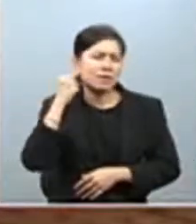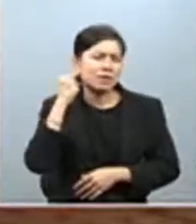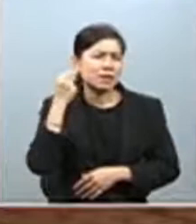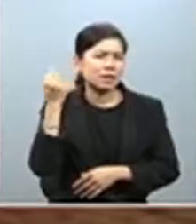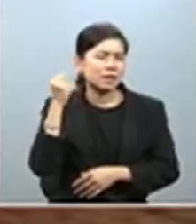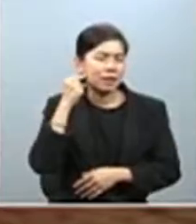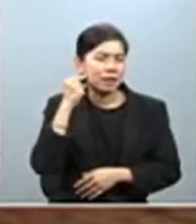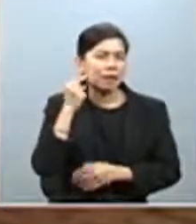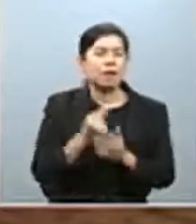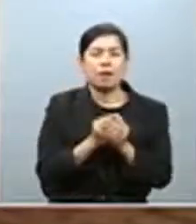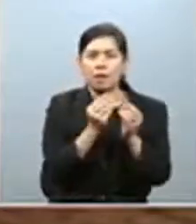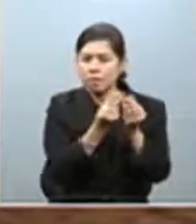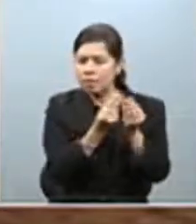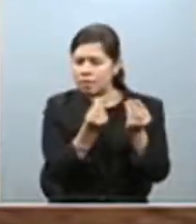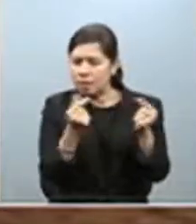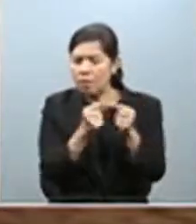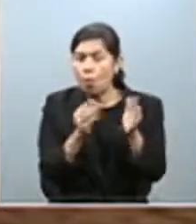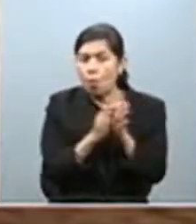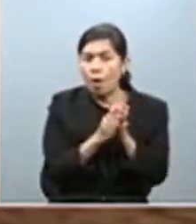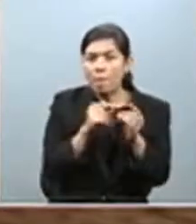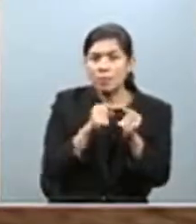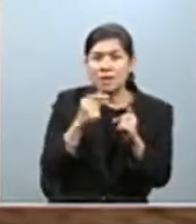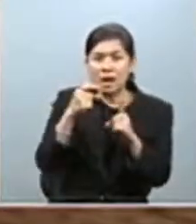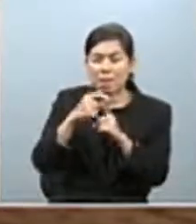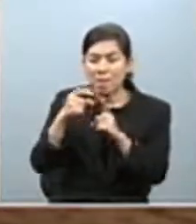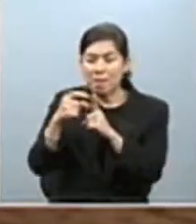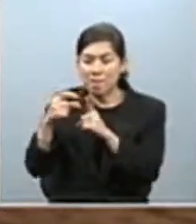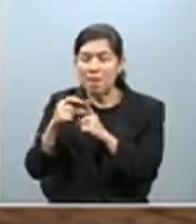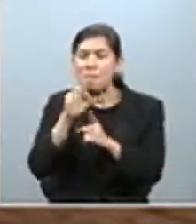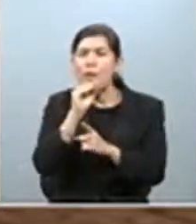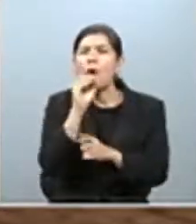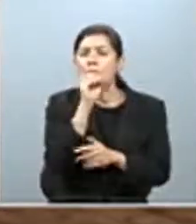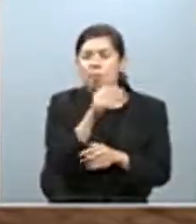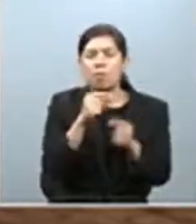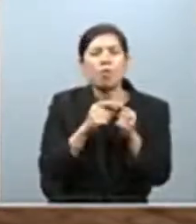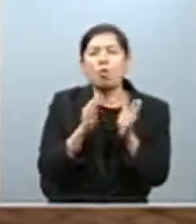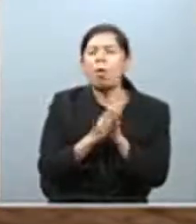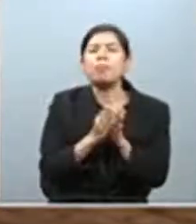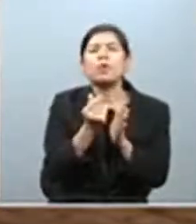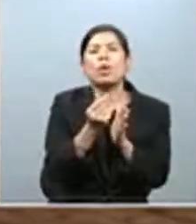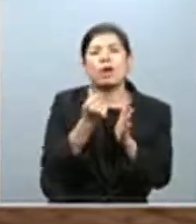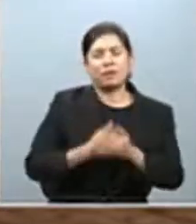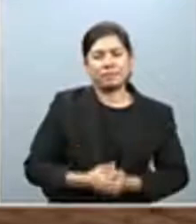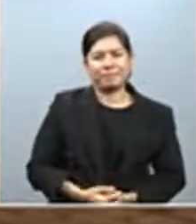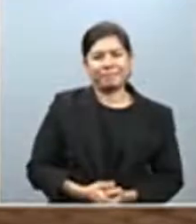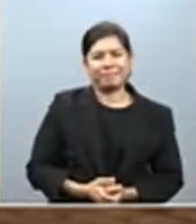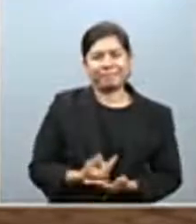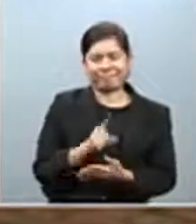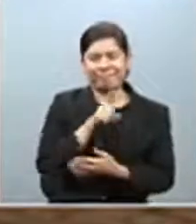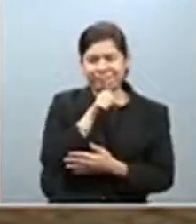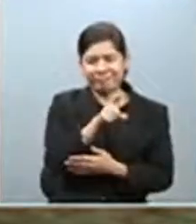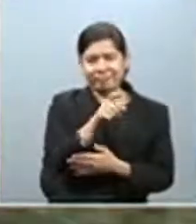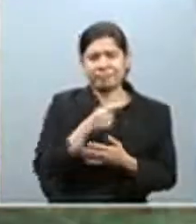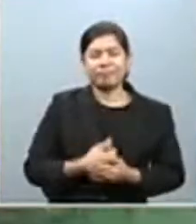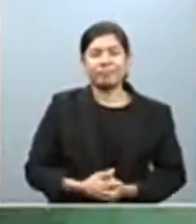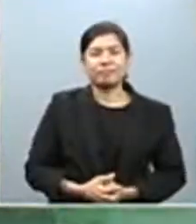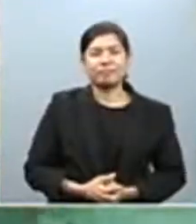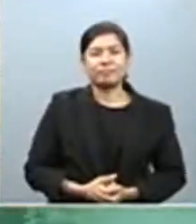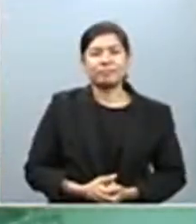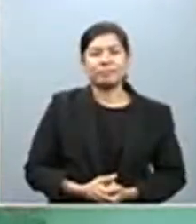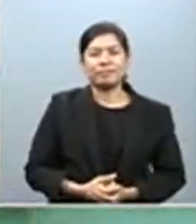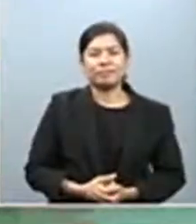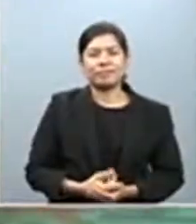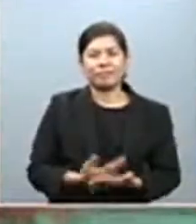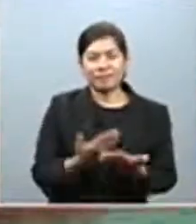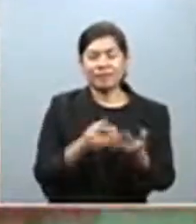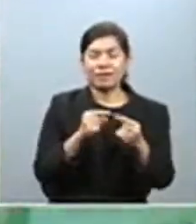นับให้หมดแล้วนับรวมที่นิธินาฏพูดด้วยนะเป็นยังไงล่ะเล็บขบสมดำที่โปรดิวเซอร์บอกไว้เลยใช่ไหมจ๊ะเอาล่ะต